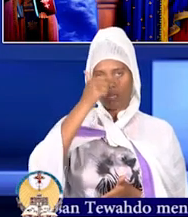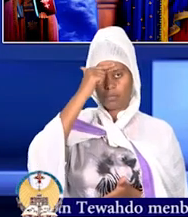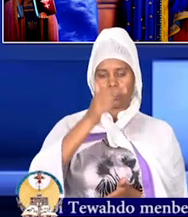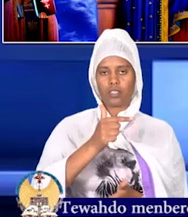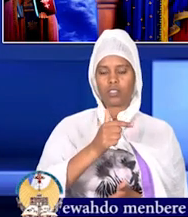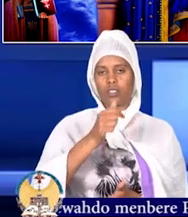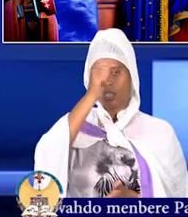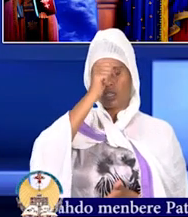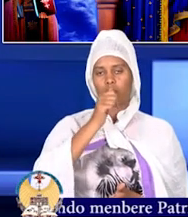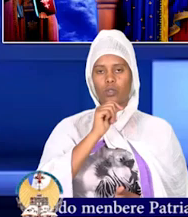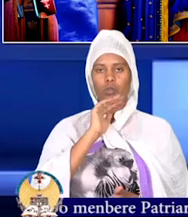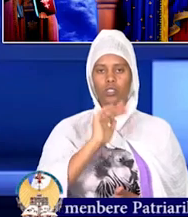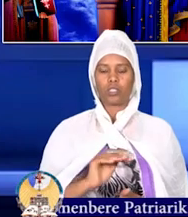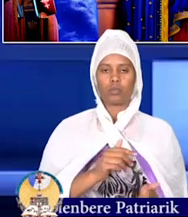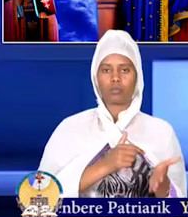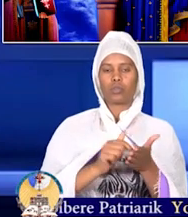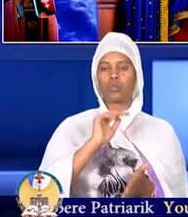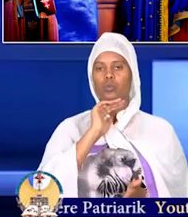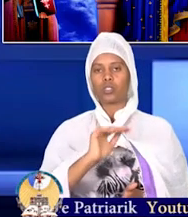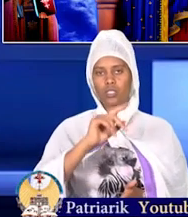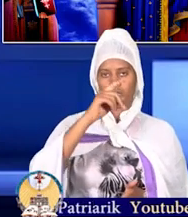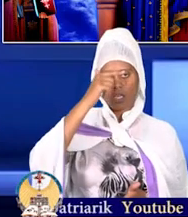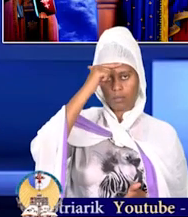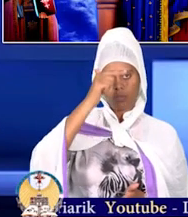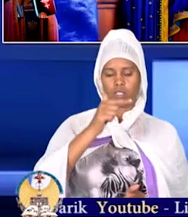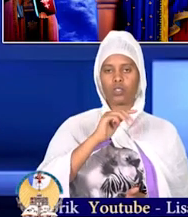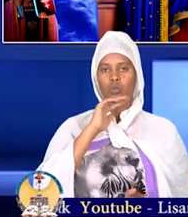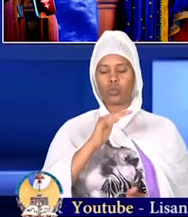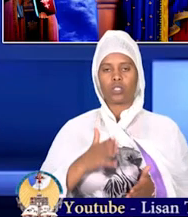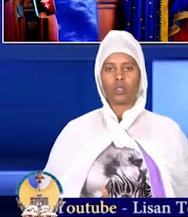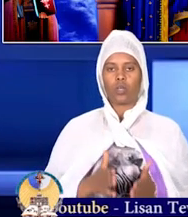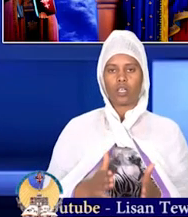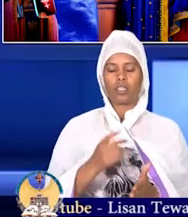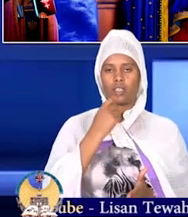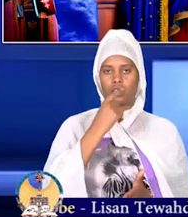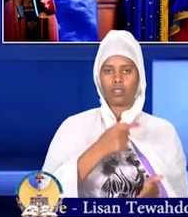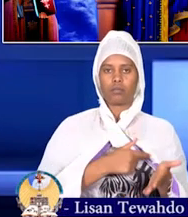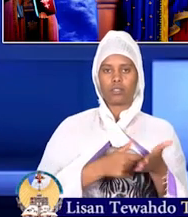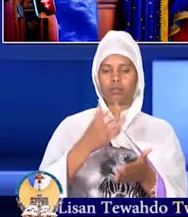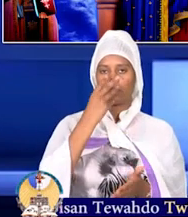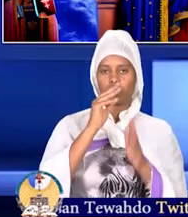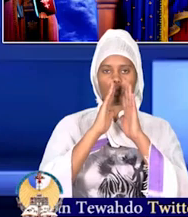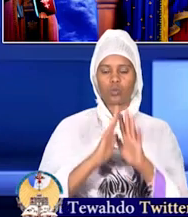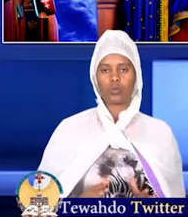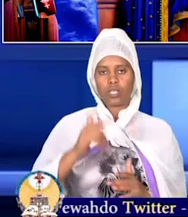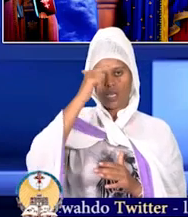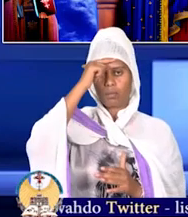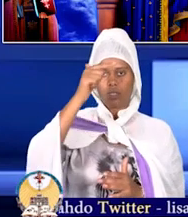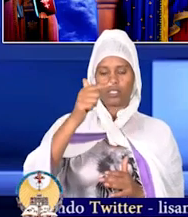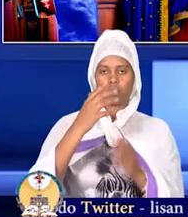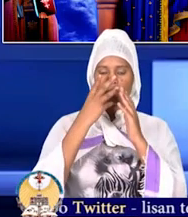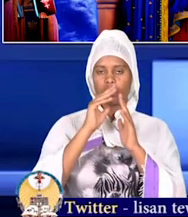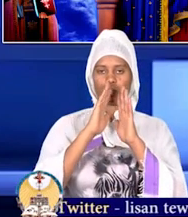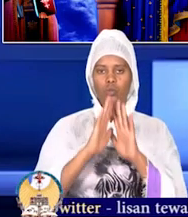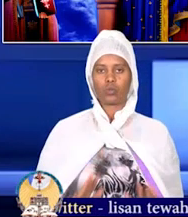ኣሚነ ንኣብ ወላዲ ኢለ ብስም ወልድ ኣሚነ ንወልድ ተወላዲ ኢለ ብስም መንፈስ